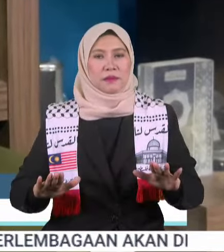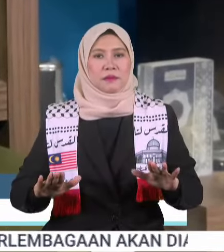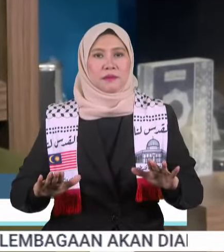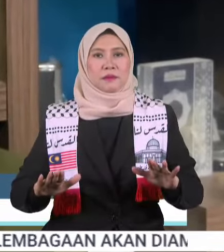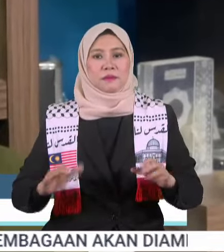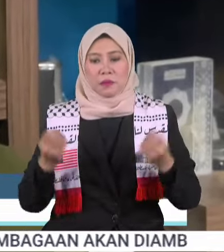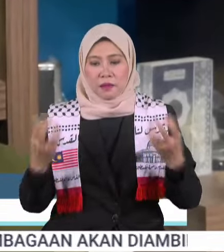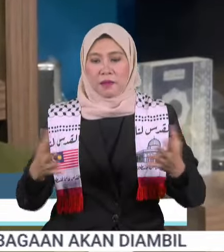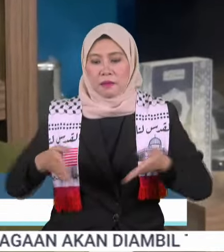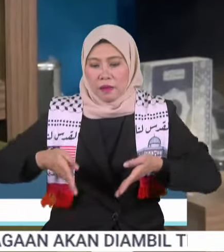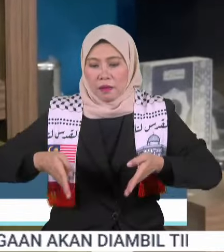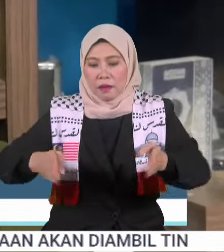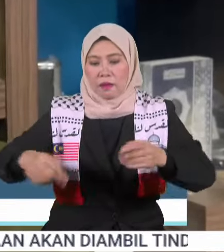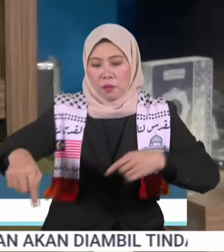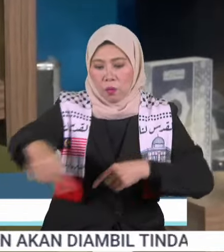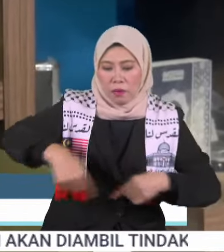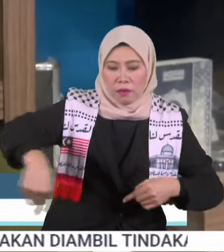banyak blueberry.